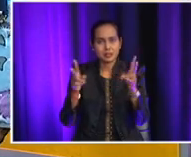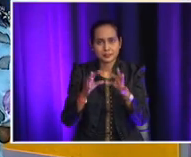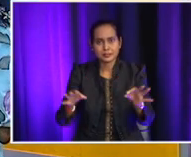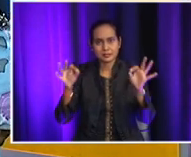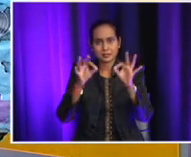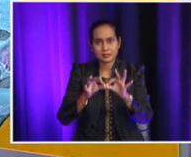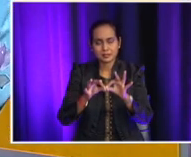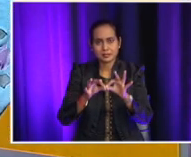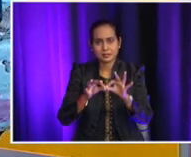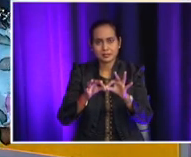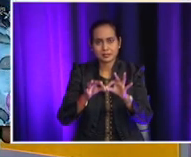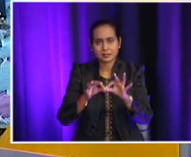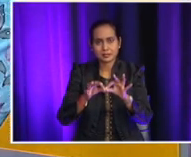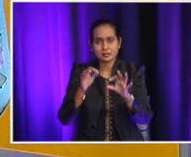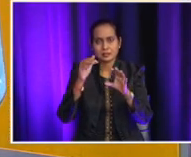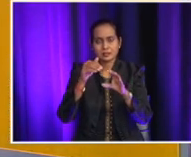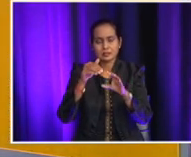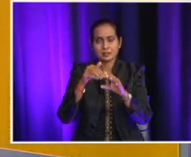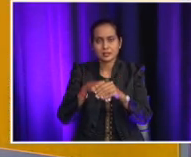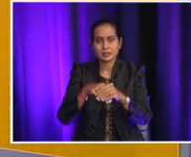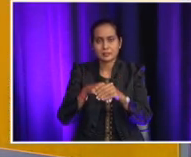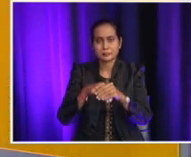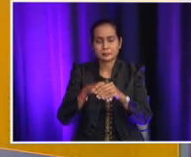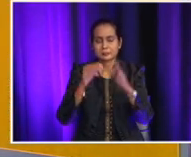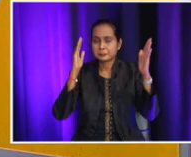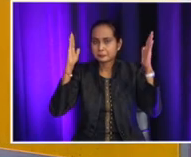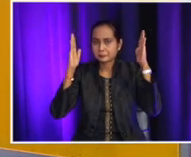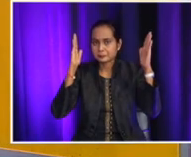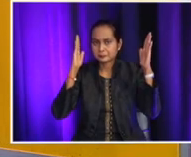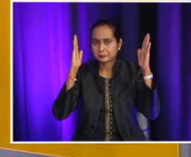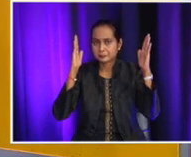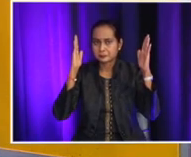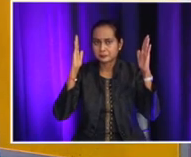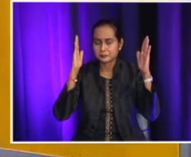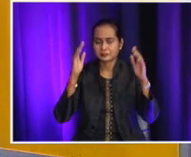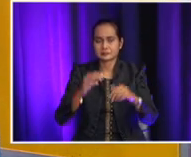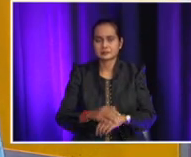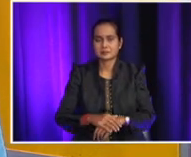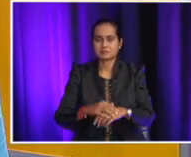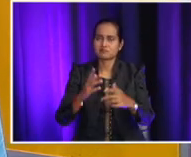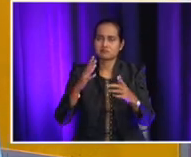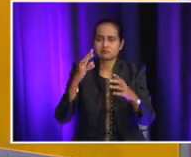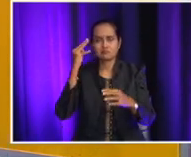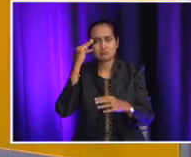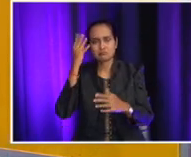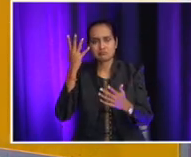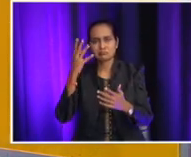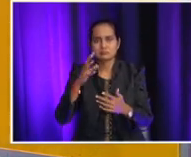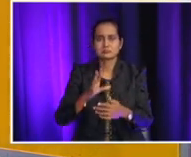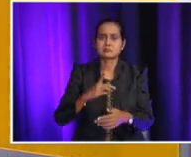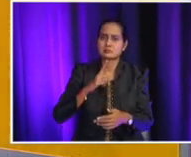malah dalam ya subjek tuh namanya subjek bahasa Melayu bahasa Inggris bahasa